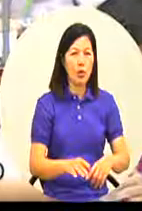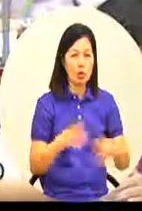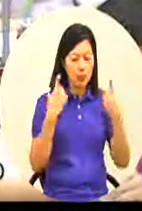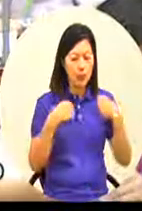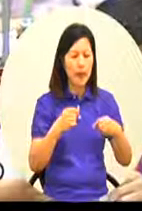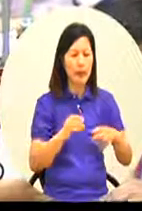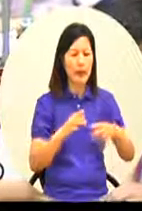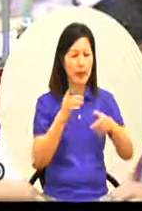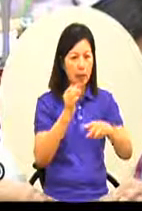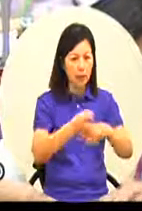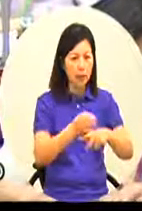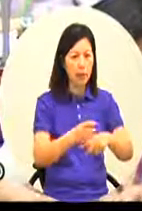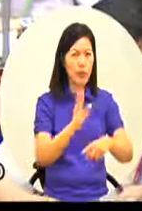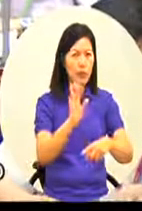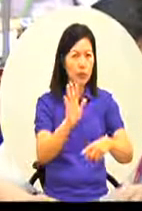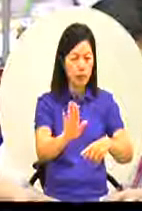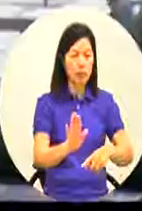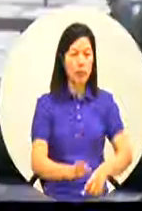的一个税率嘛，啊，